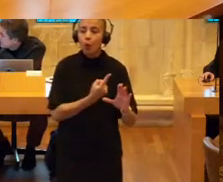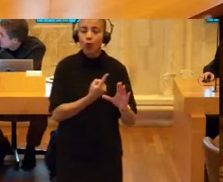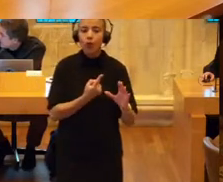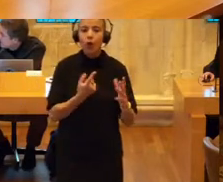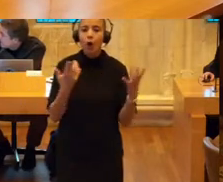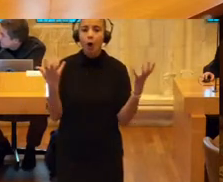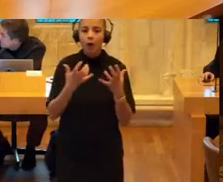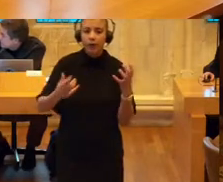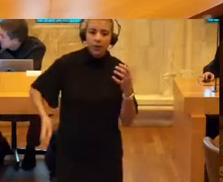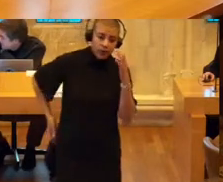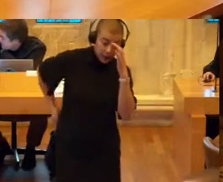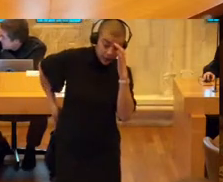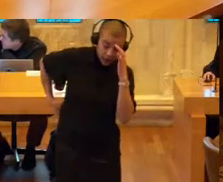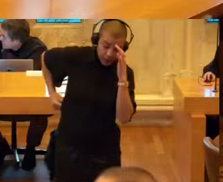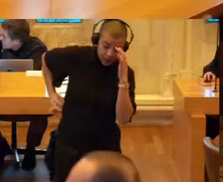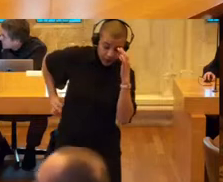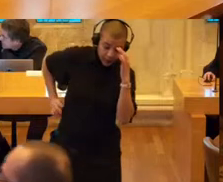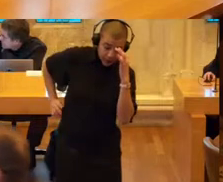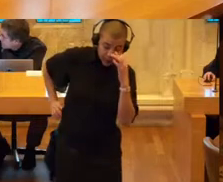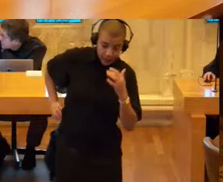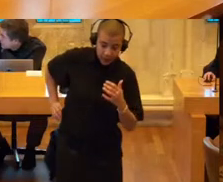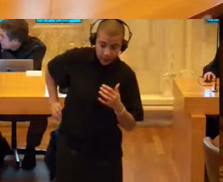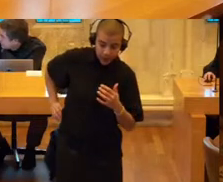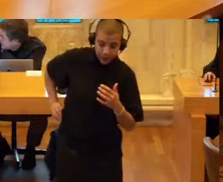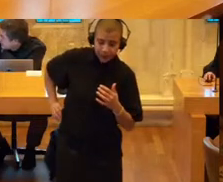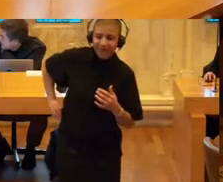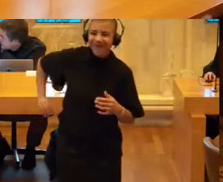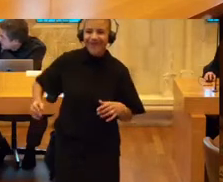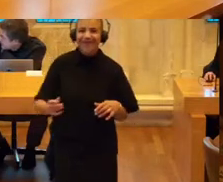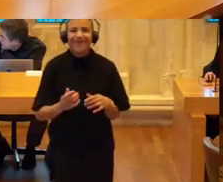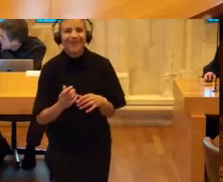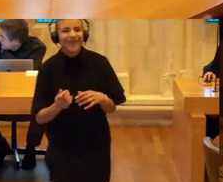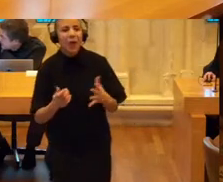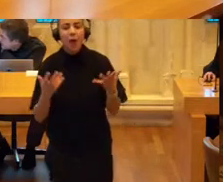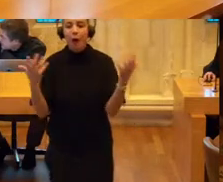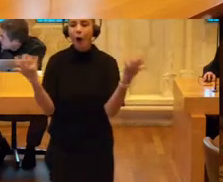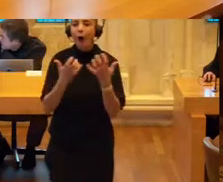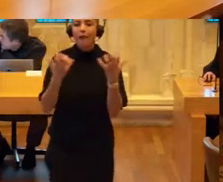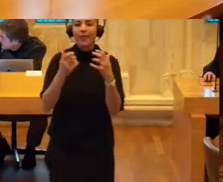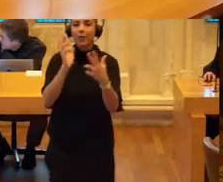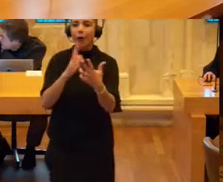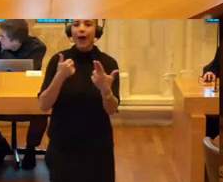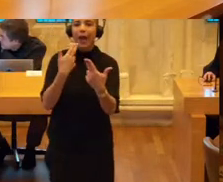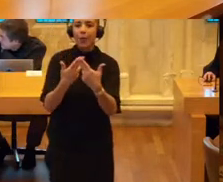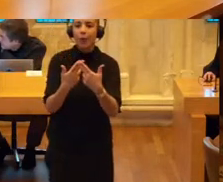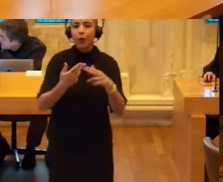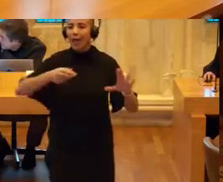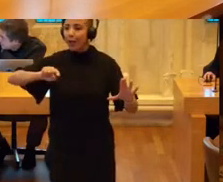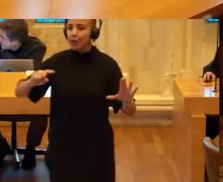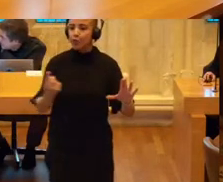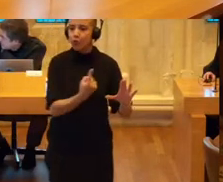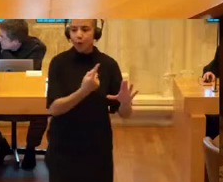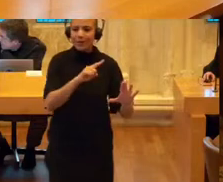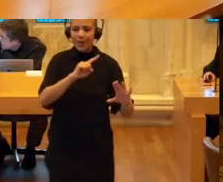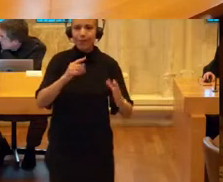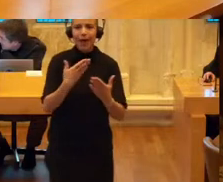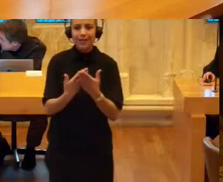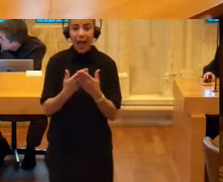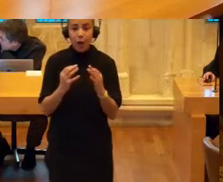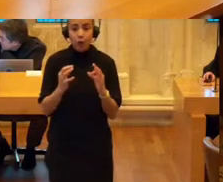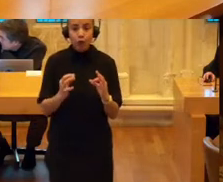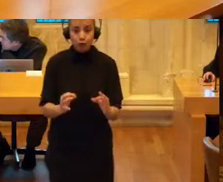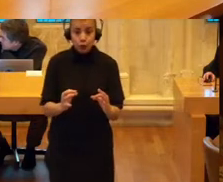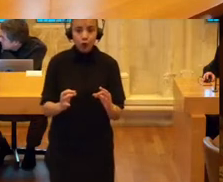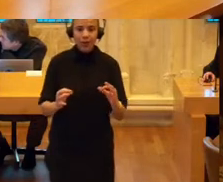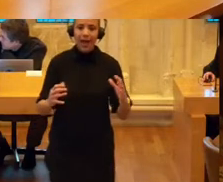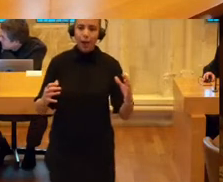vous faire part de réflexions qui sont liées à la lecture par moi-même des trois articles de